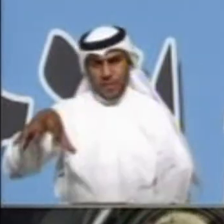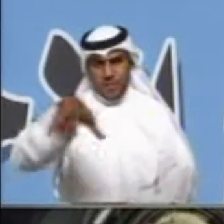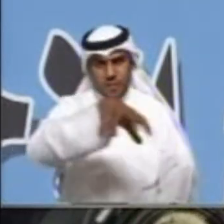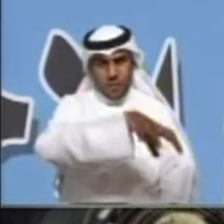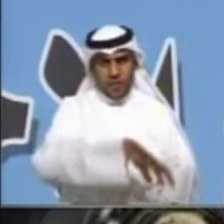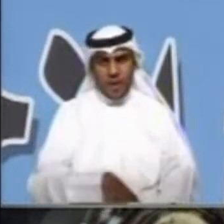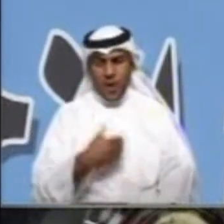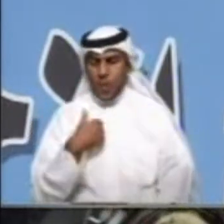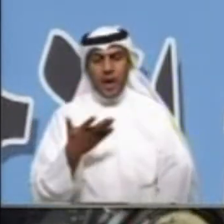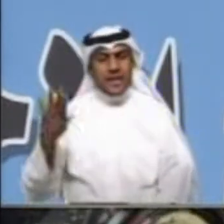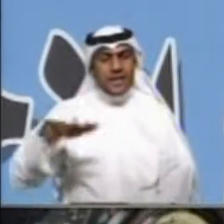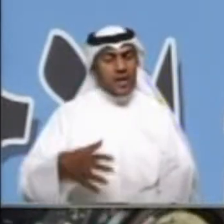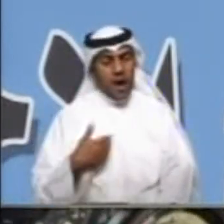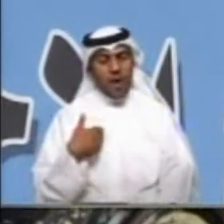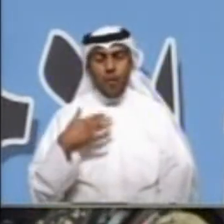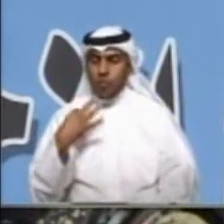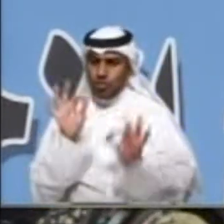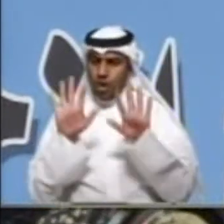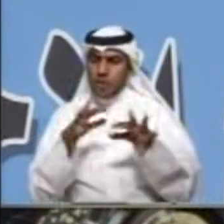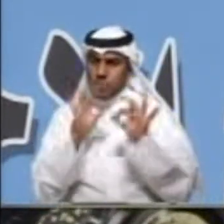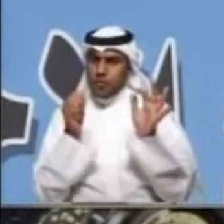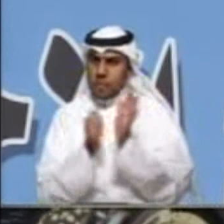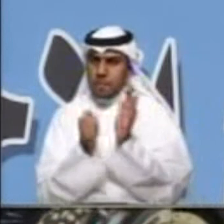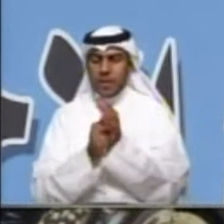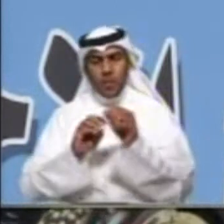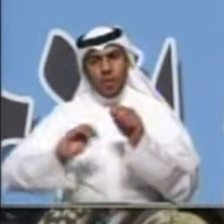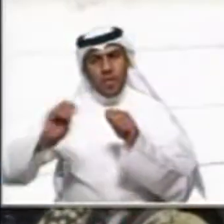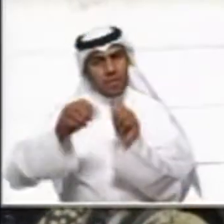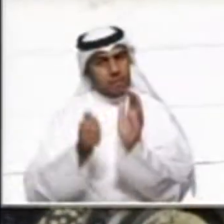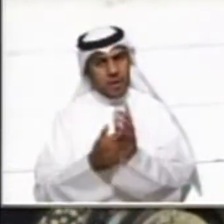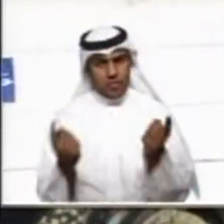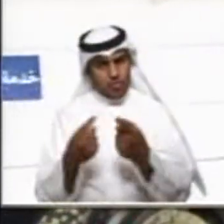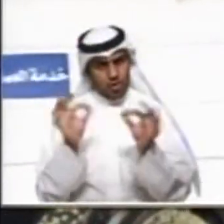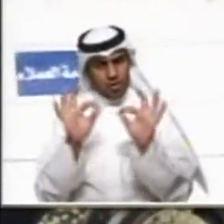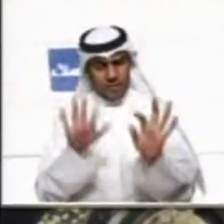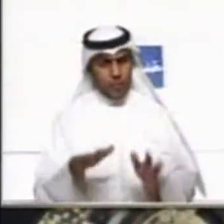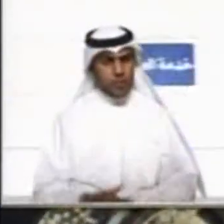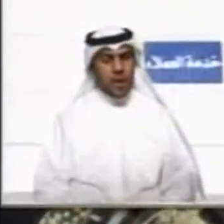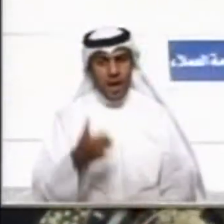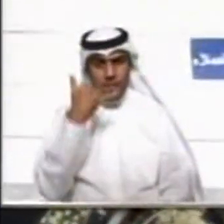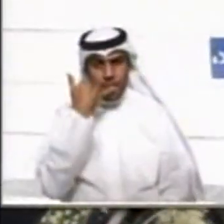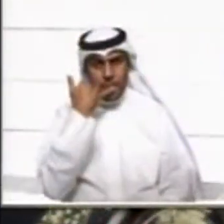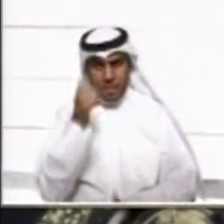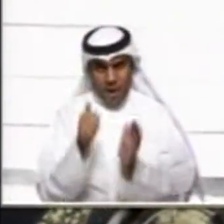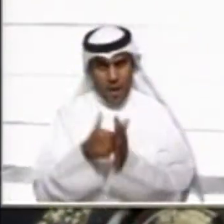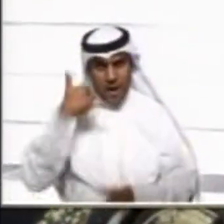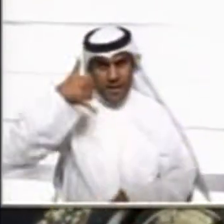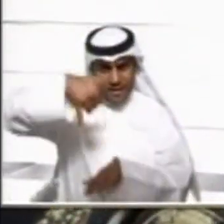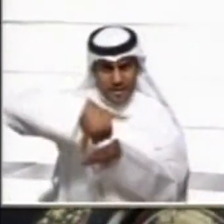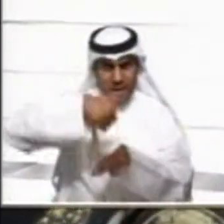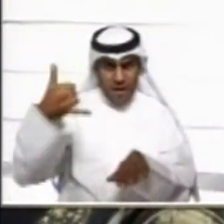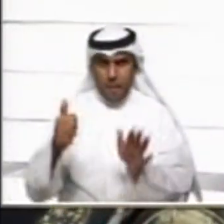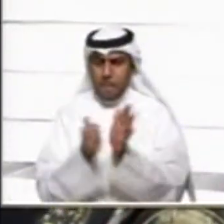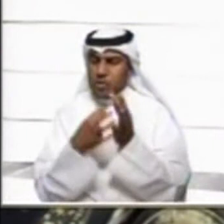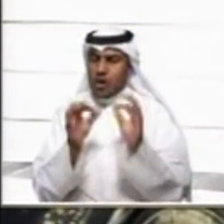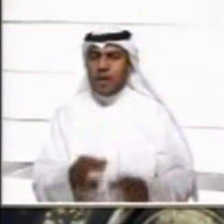البنية التحتية كتوصيل جاهز لبيوت منطقة صباح الأحمد. مقسم مدينة صباح الأحمد يتضمن جودة عالية